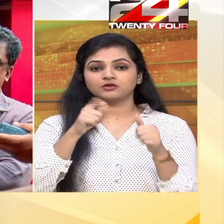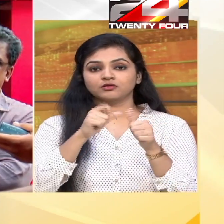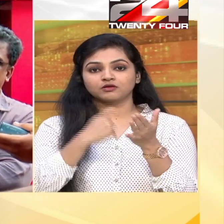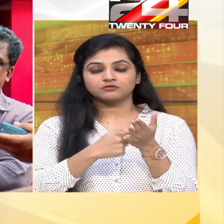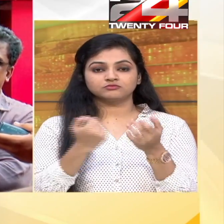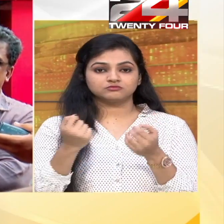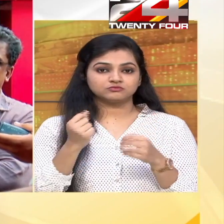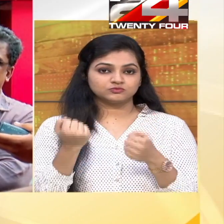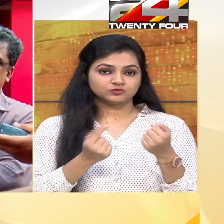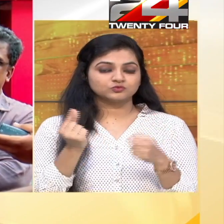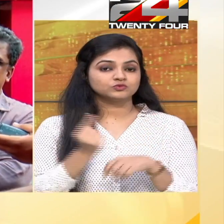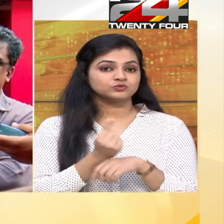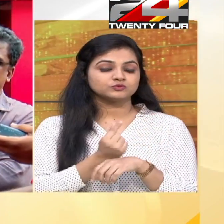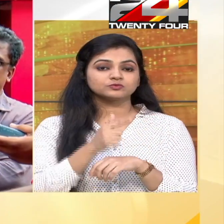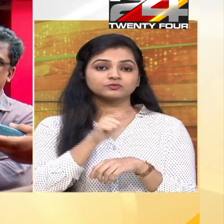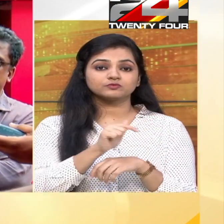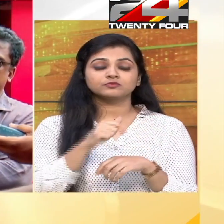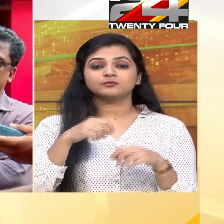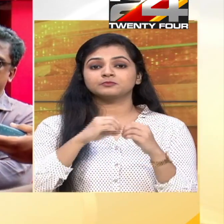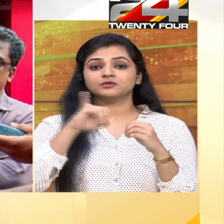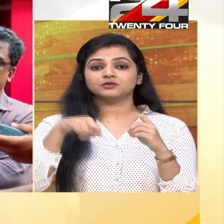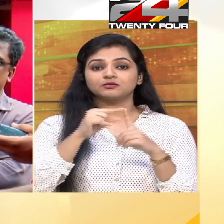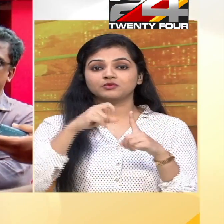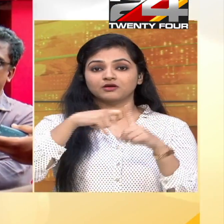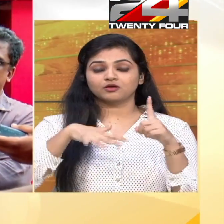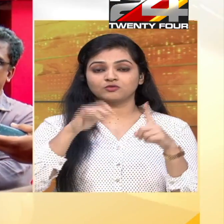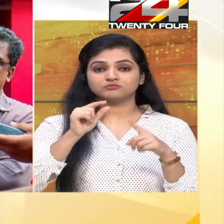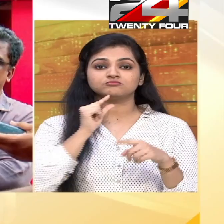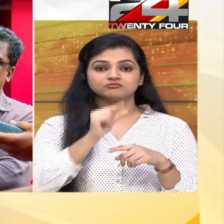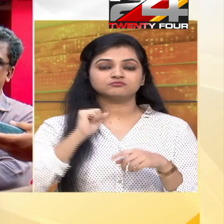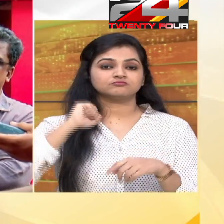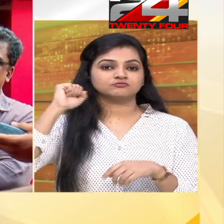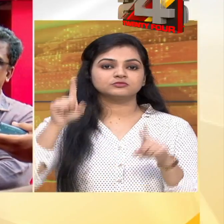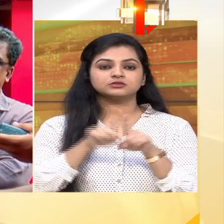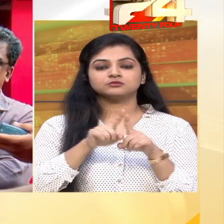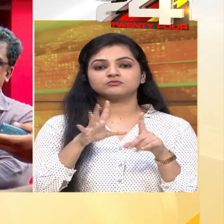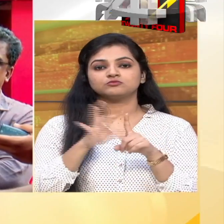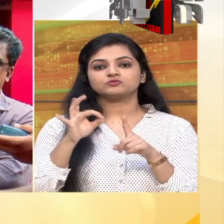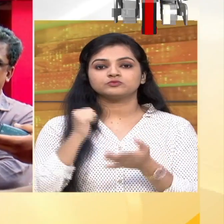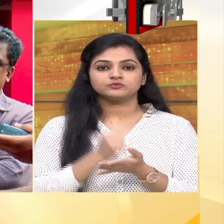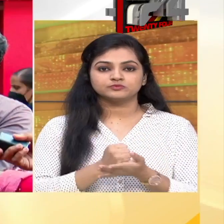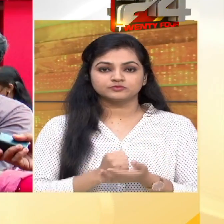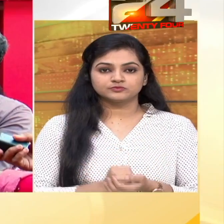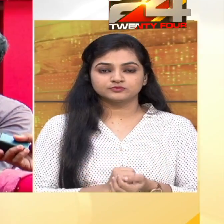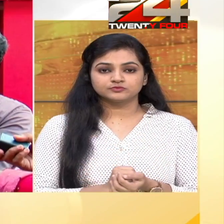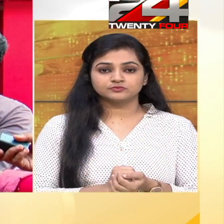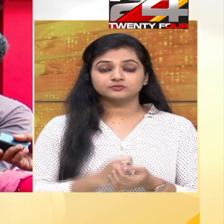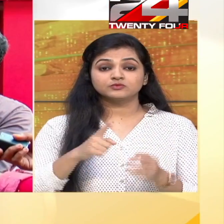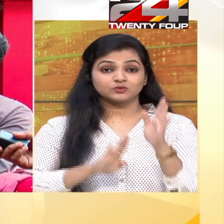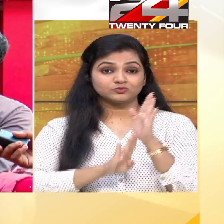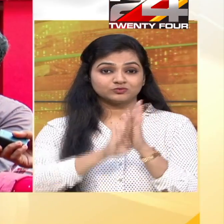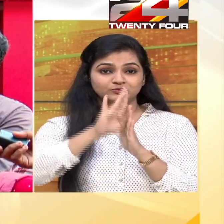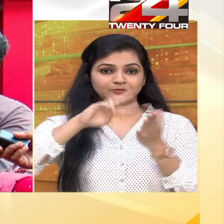സഞ്ചരിച്ച് അദ്ദേഹം ബി ജെ പിയുടെ കേരളത്തിൻ്റെ ബി ജെ പിയുടെ മുദ്രാവാക്യം നടപ്പിലാക്കുന്നതിന് വേണ്ടിയുള്ള പ്രവർത്തനം നടത്തേണ്ടതായിട്ടുണ്ട്. ഒരു വികസന